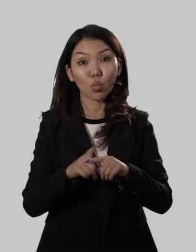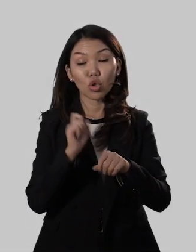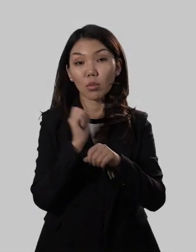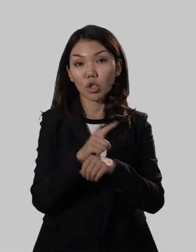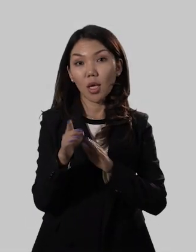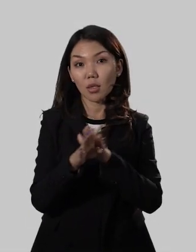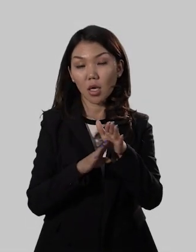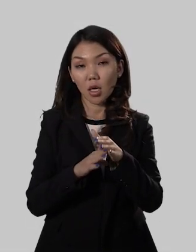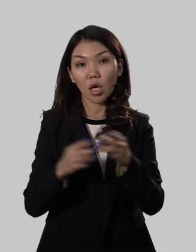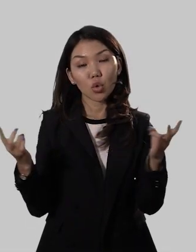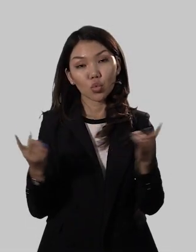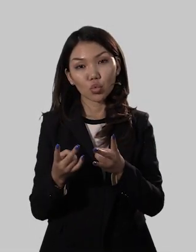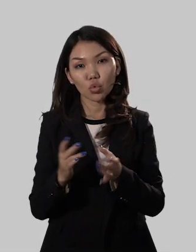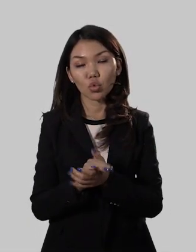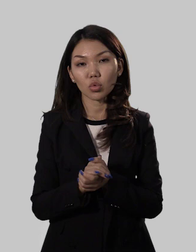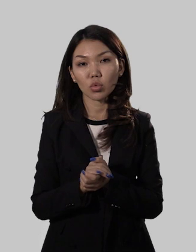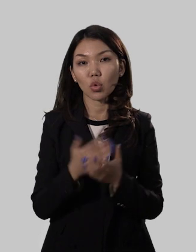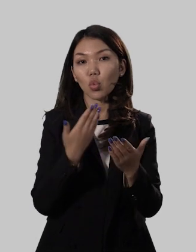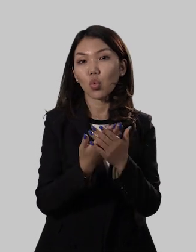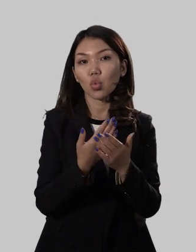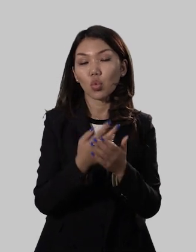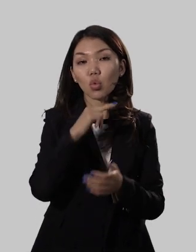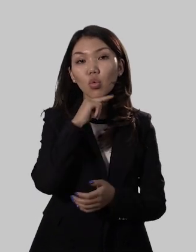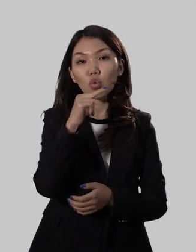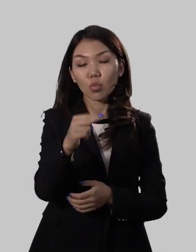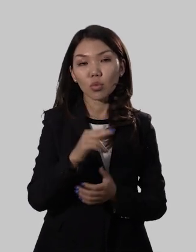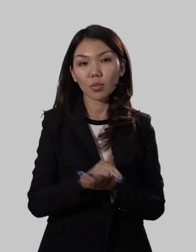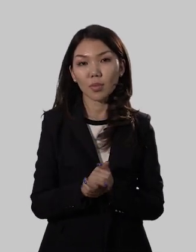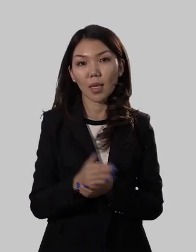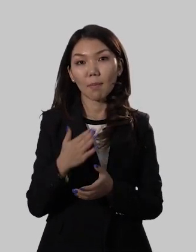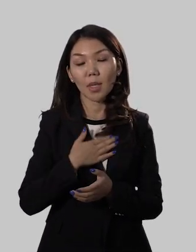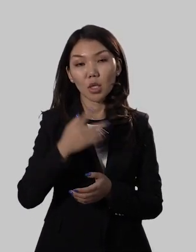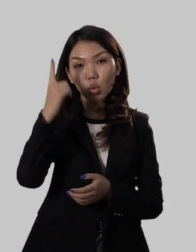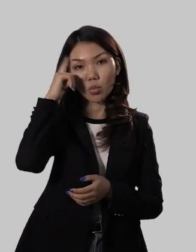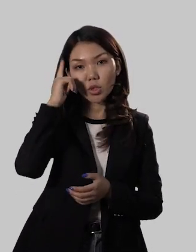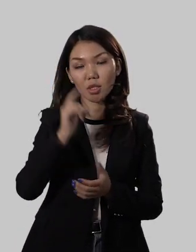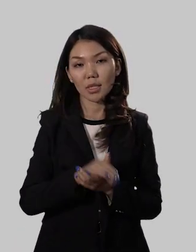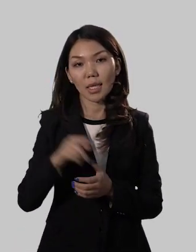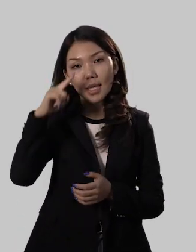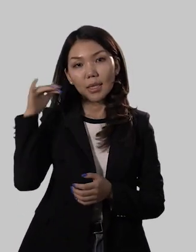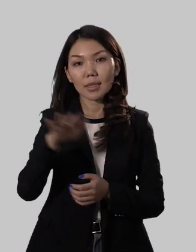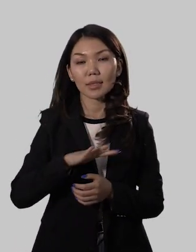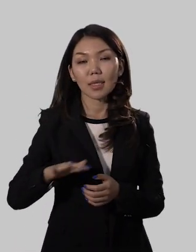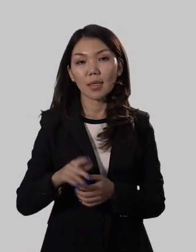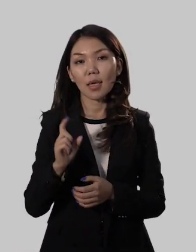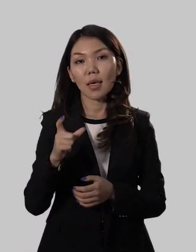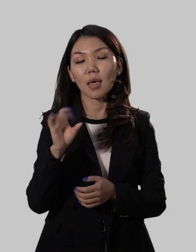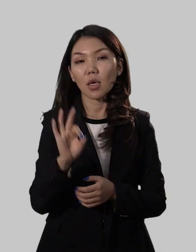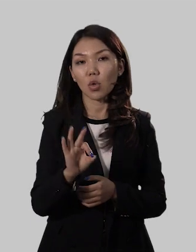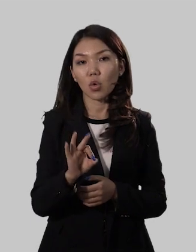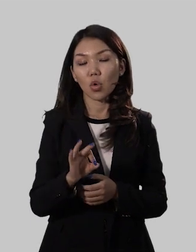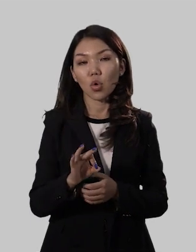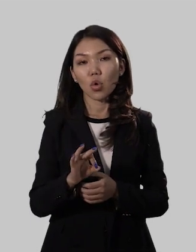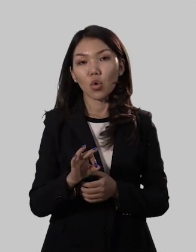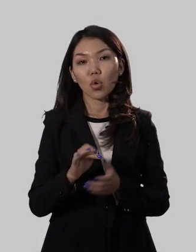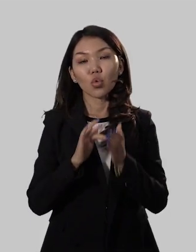Бул тапшырманы аткаруу үчүн үлгүгө көңүл бургула. Менин оюмча, Кыргызстанда